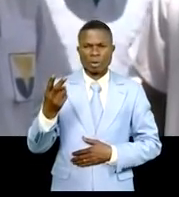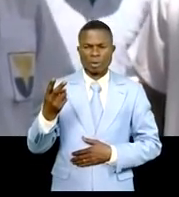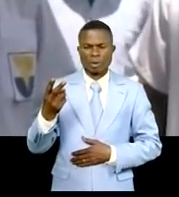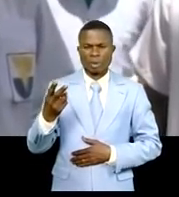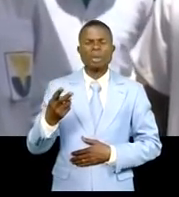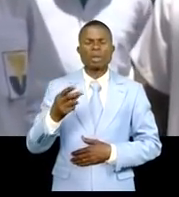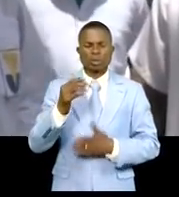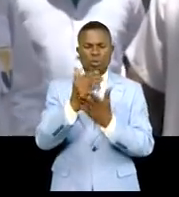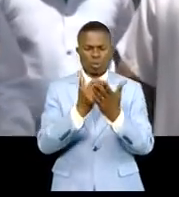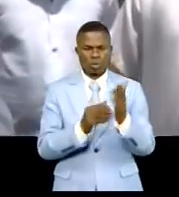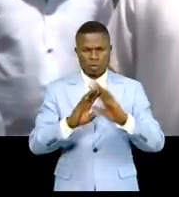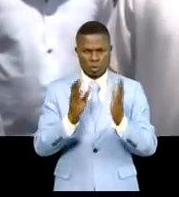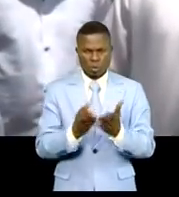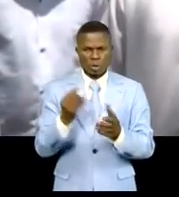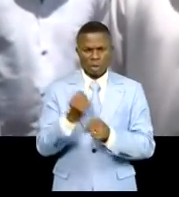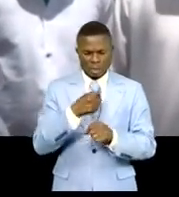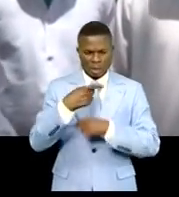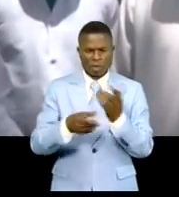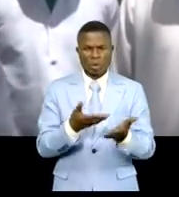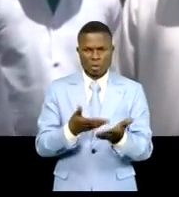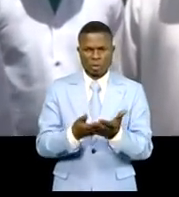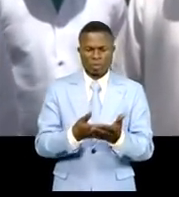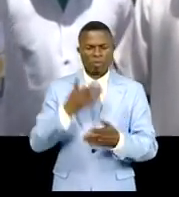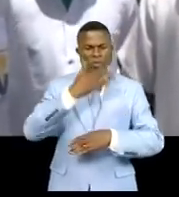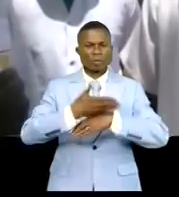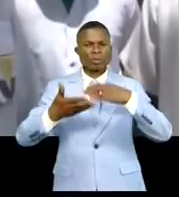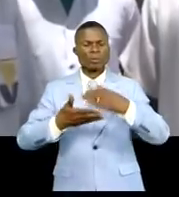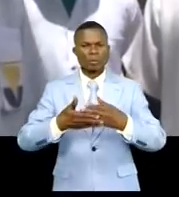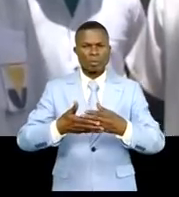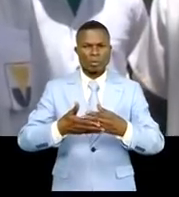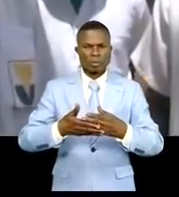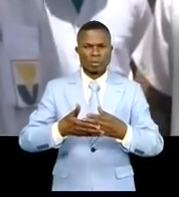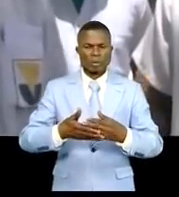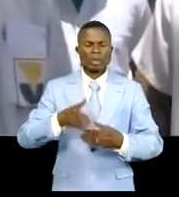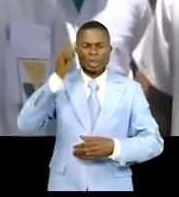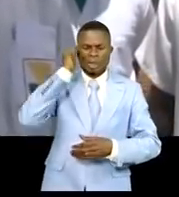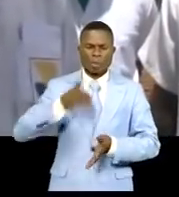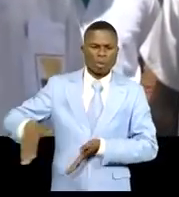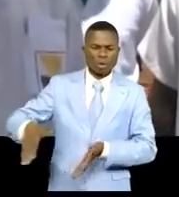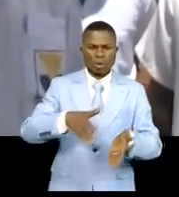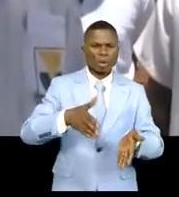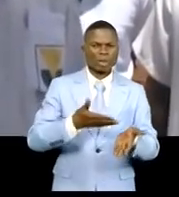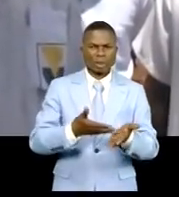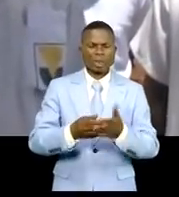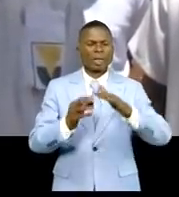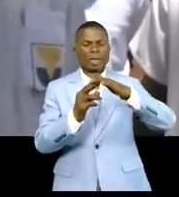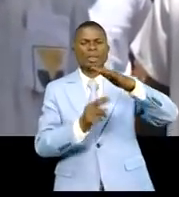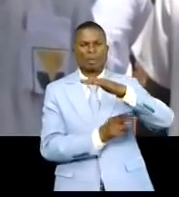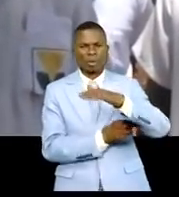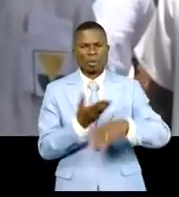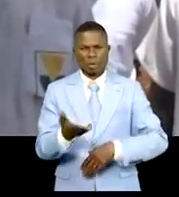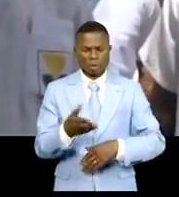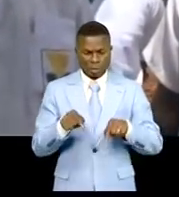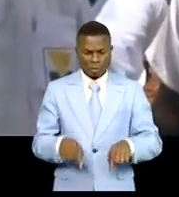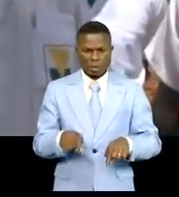rechargement, les travaux de pointe à temps et les travaux de construction des ponts, des voies de franchissement, des ponts et des dalles. Là, nous